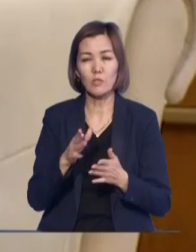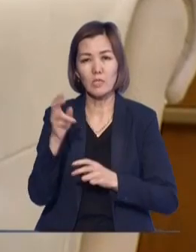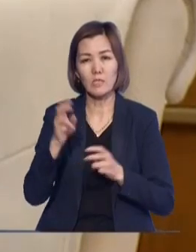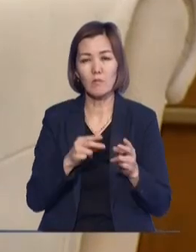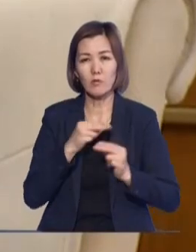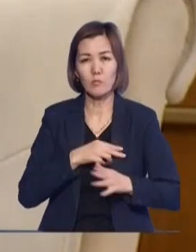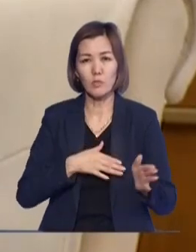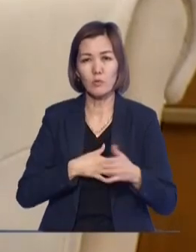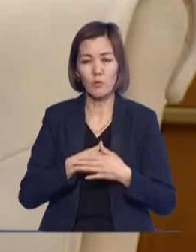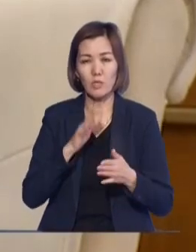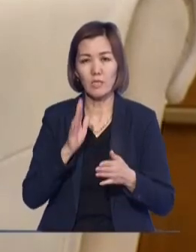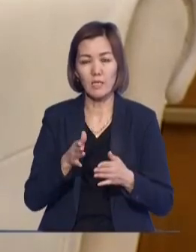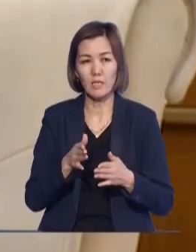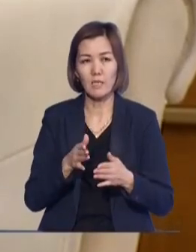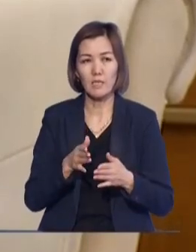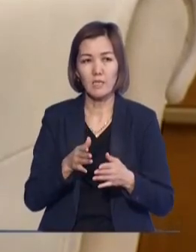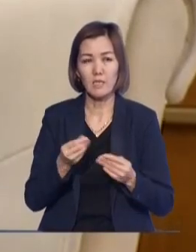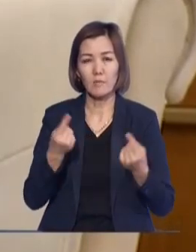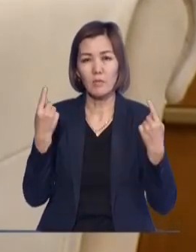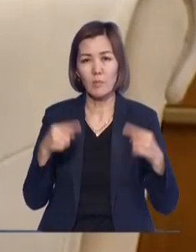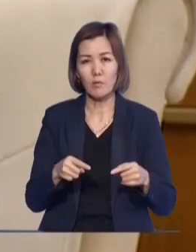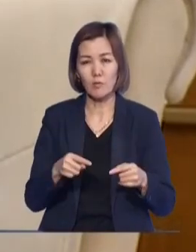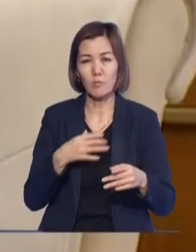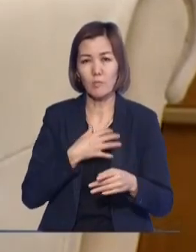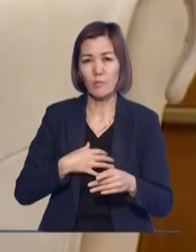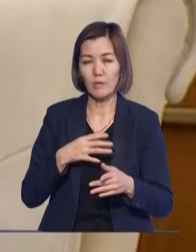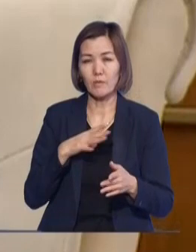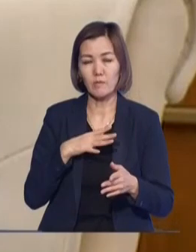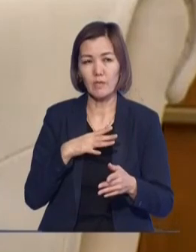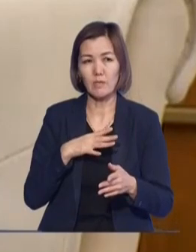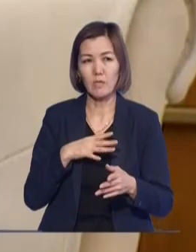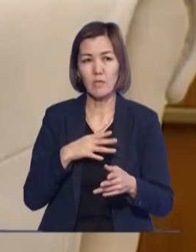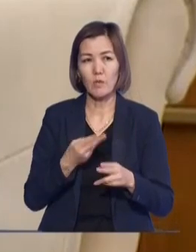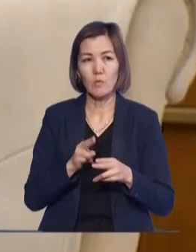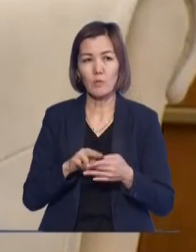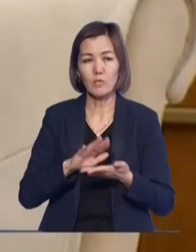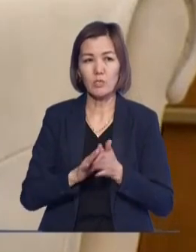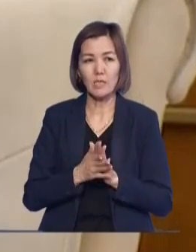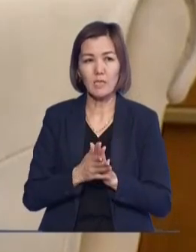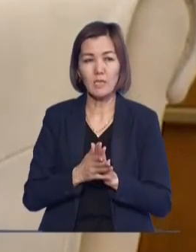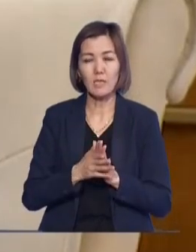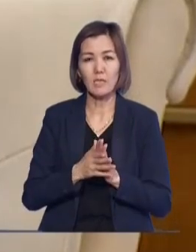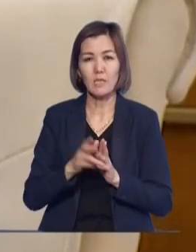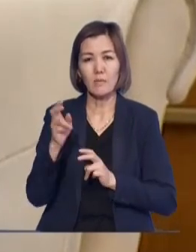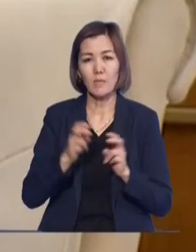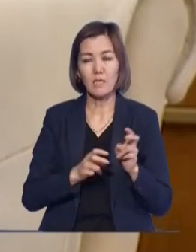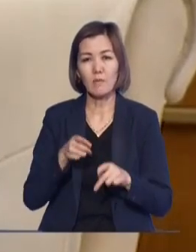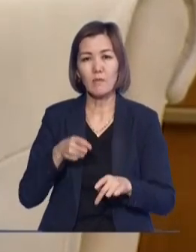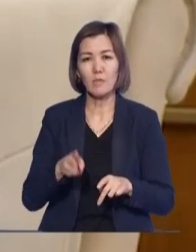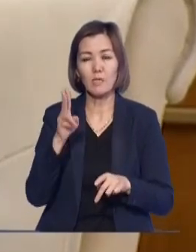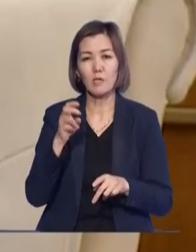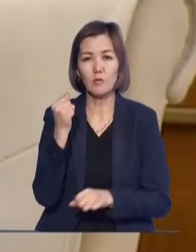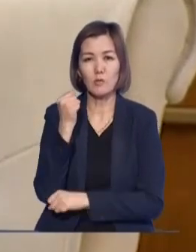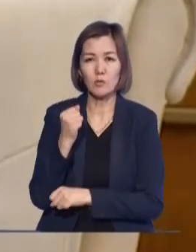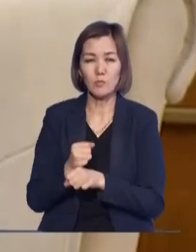жұмысын тоқтатады. Немесе банкрот боламыз деп дабыл қағуда. Осы жағдай мекемеде жұмыс істейтін 1200